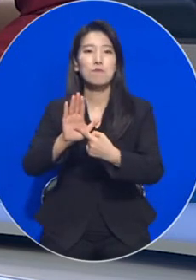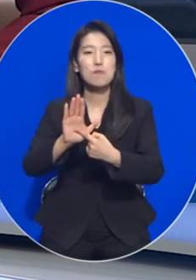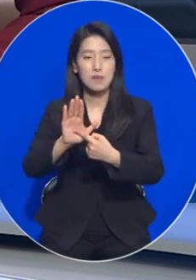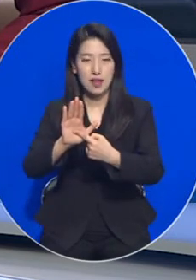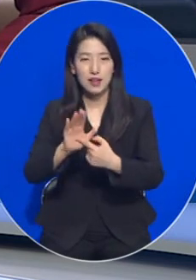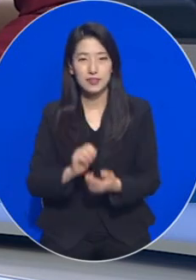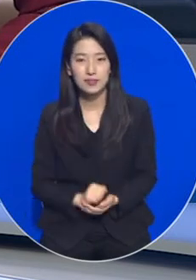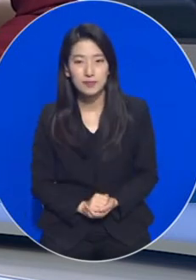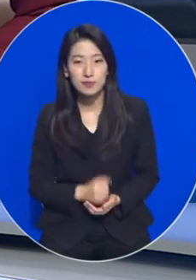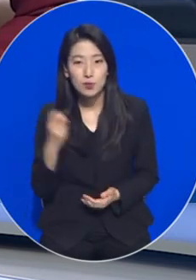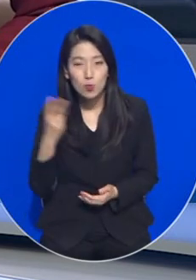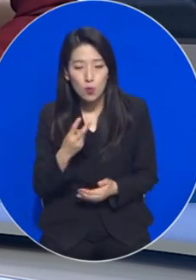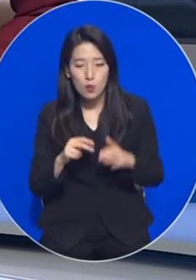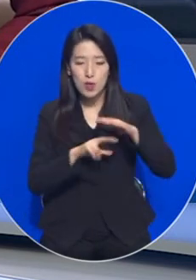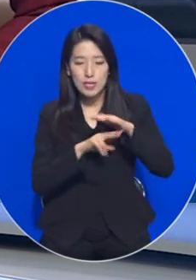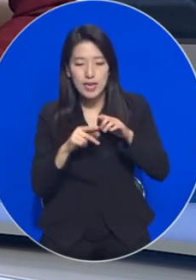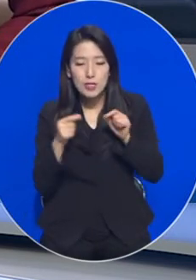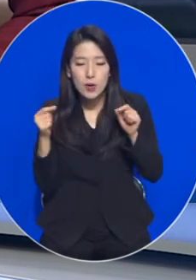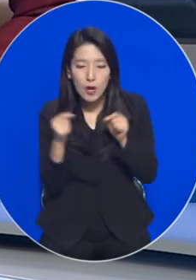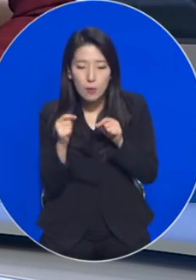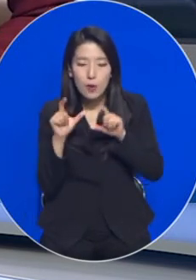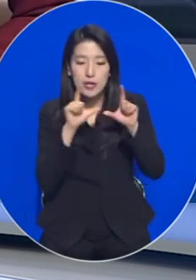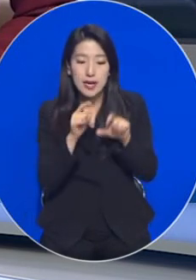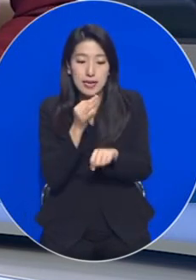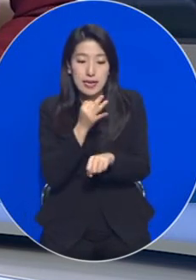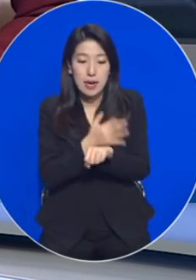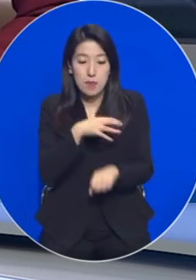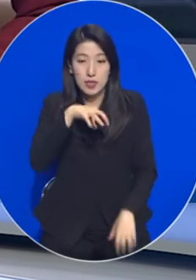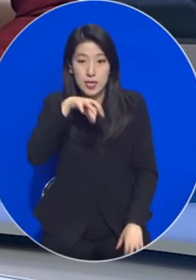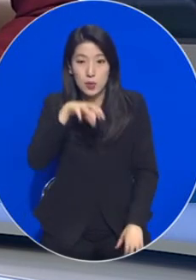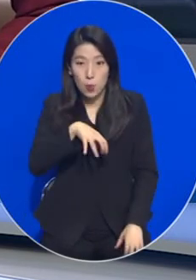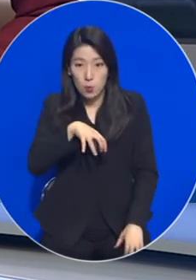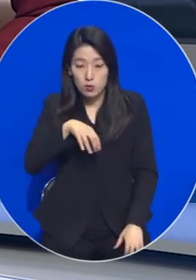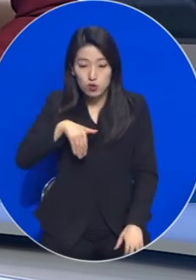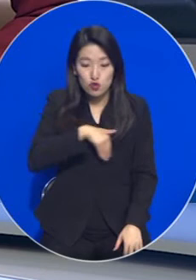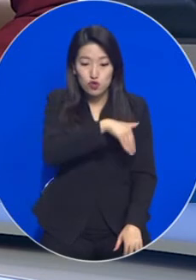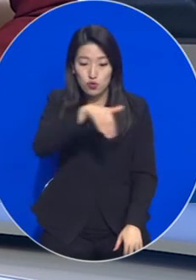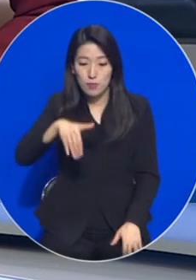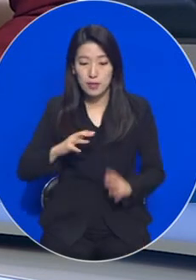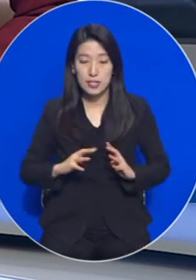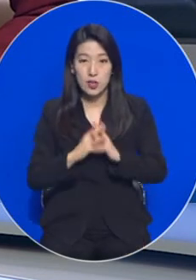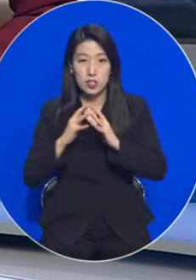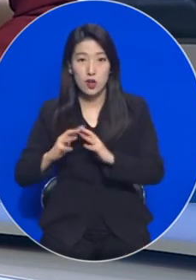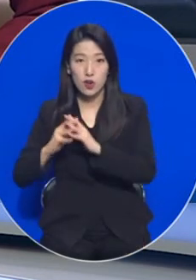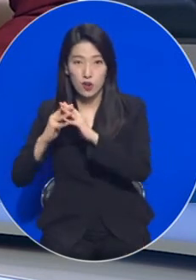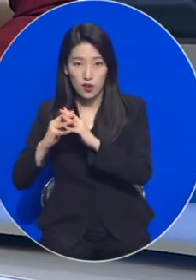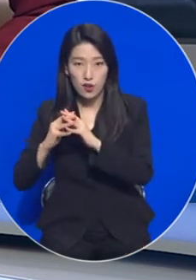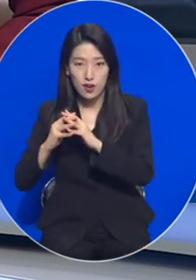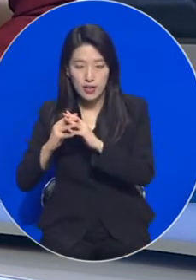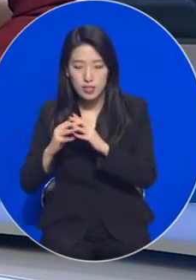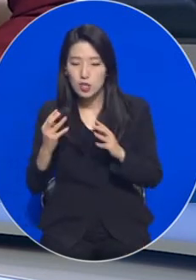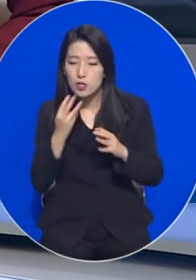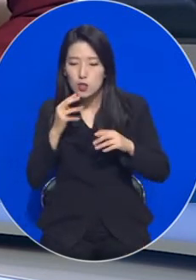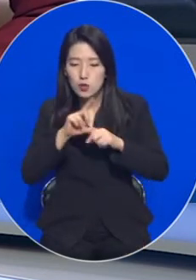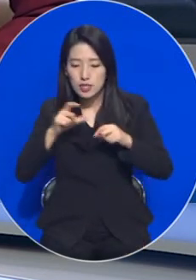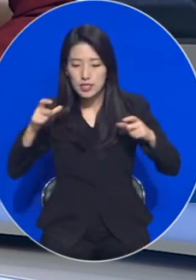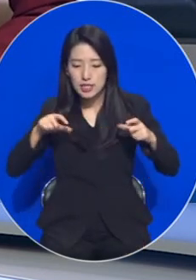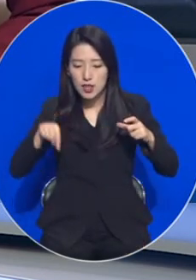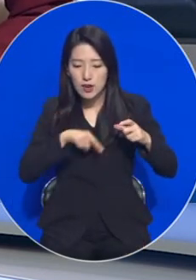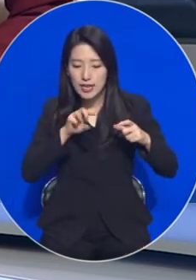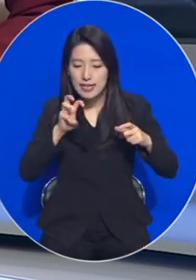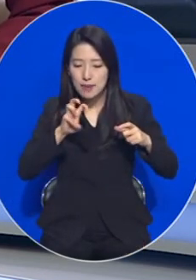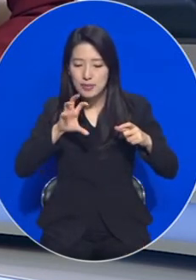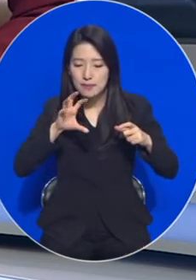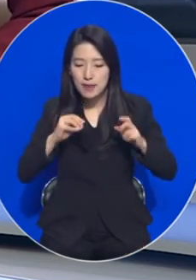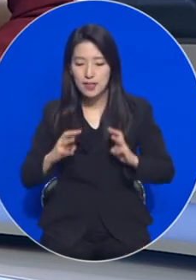도심의 역세권, 준공업 지역 등을 집중 개발해 30만 가구를 추가로 만드는 방안이 담겼습니다. 이리나